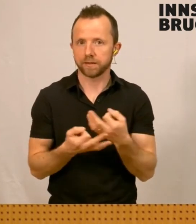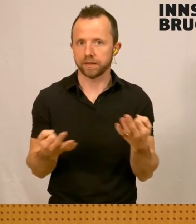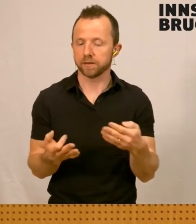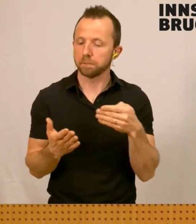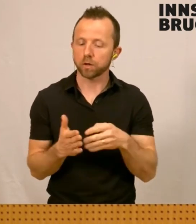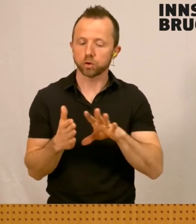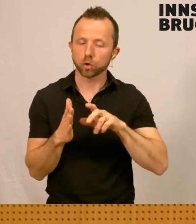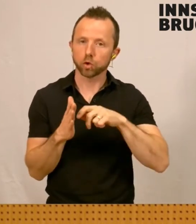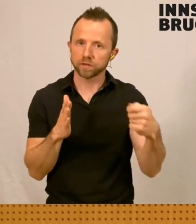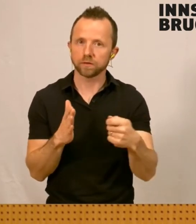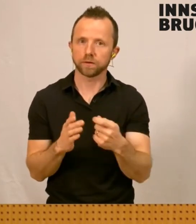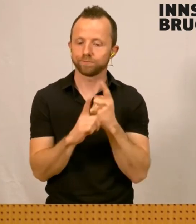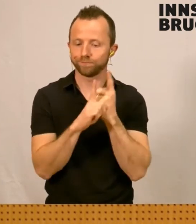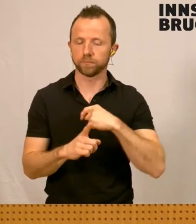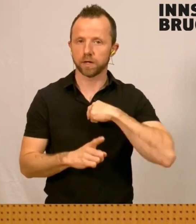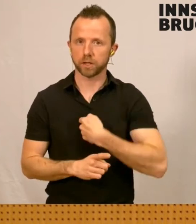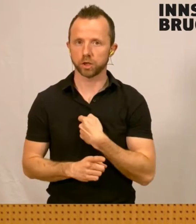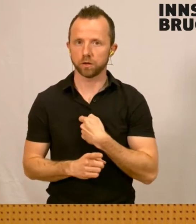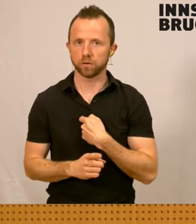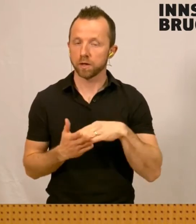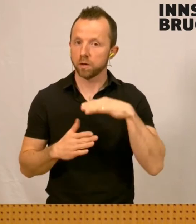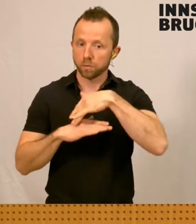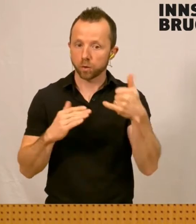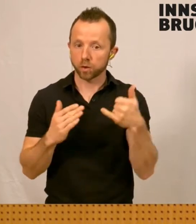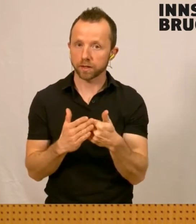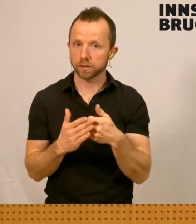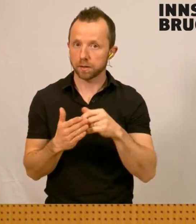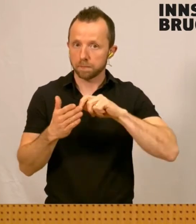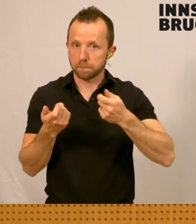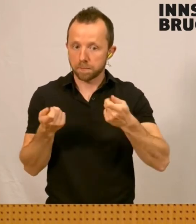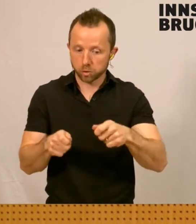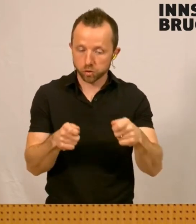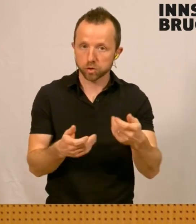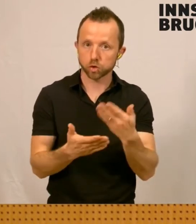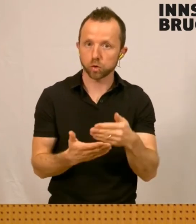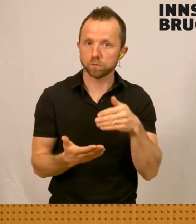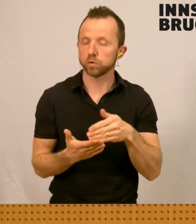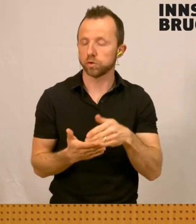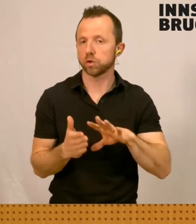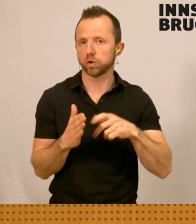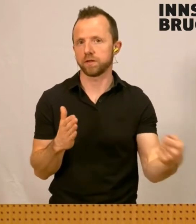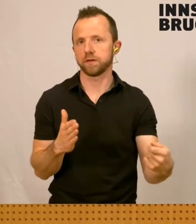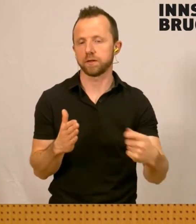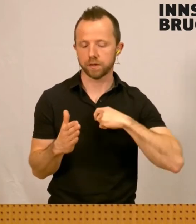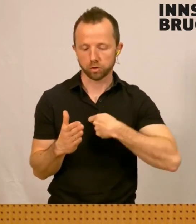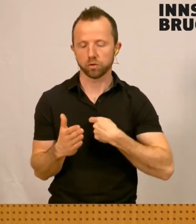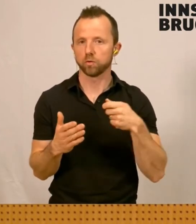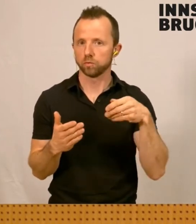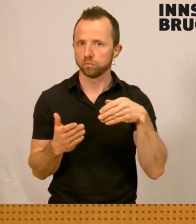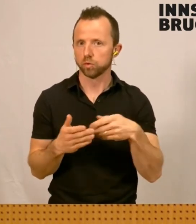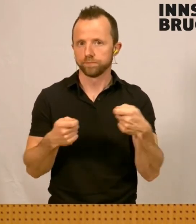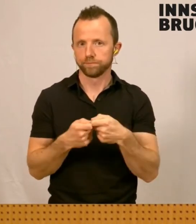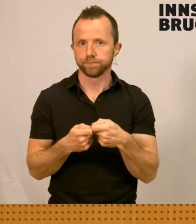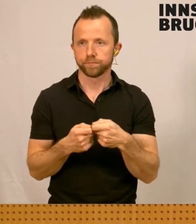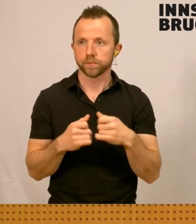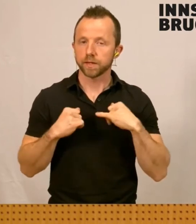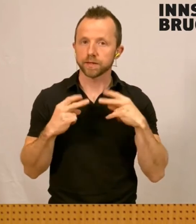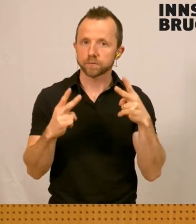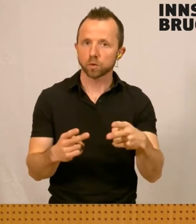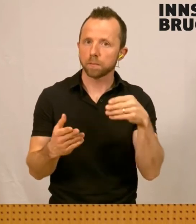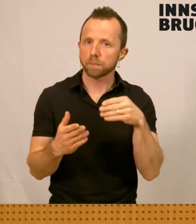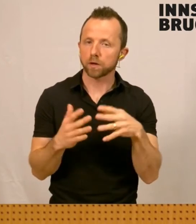bei Projekten und Beschlüssen. Innsbruck braucht mehr. Warum? Wir haben oft gehört,